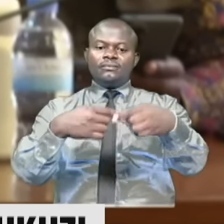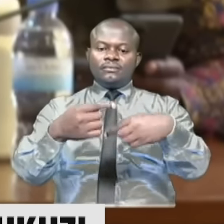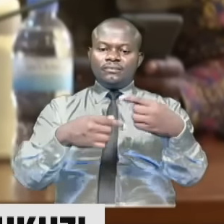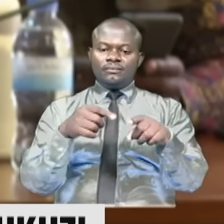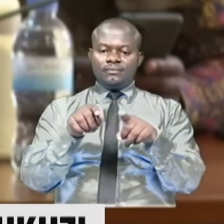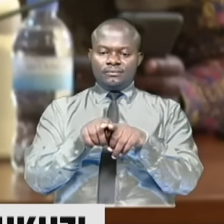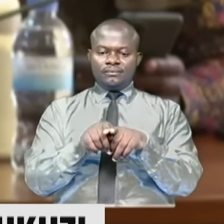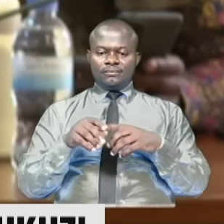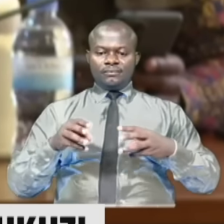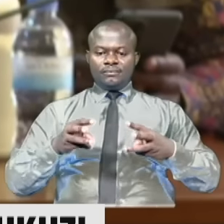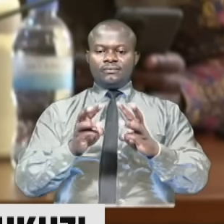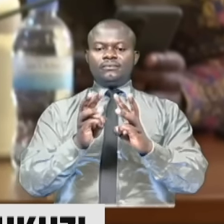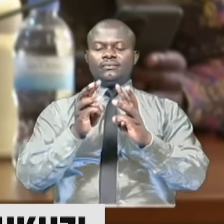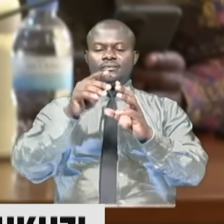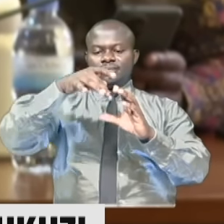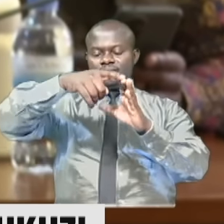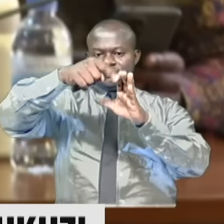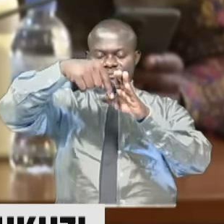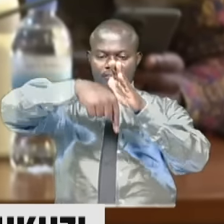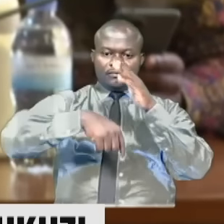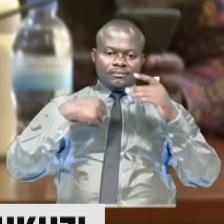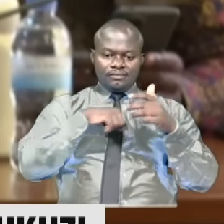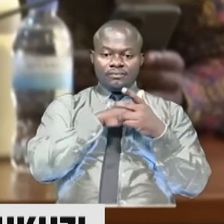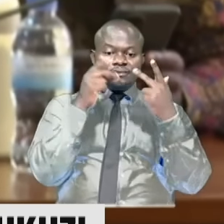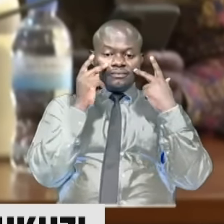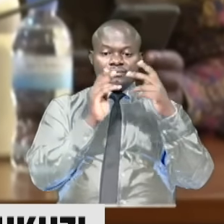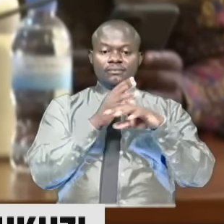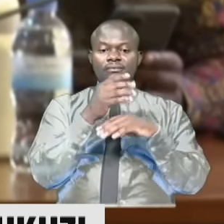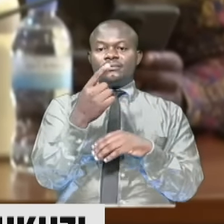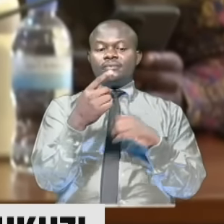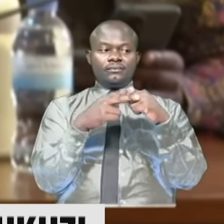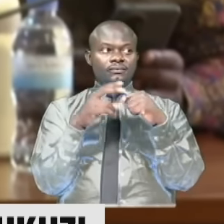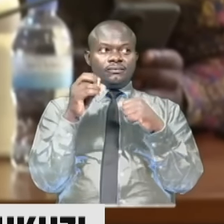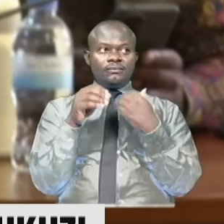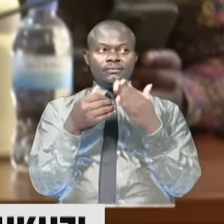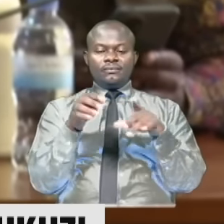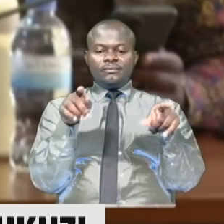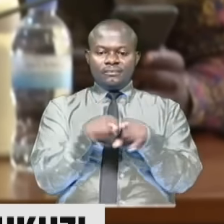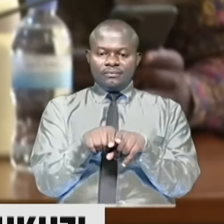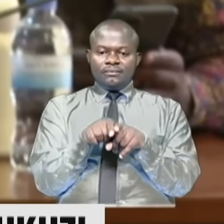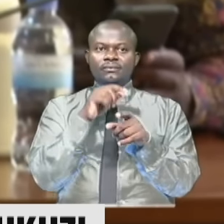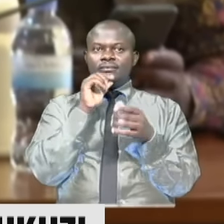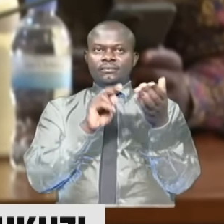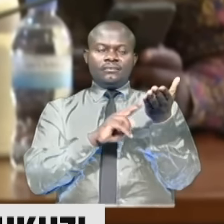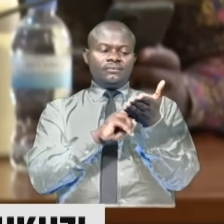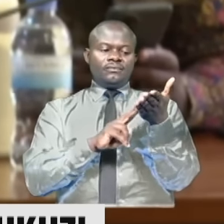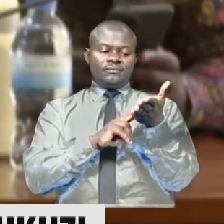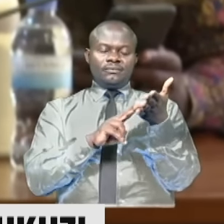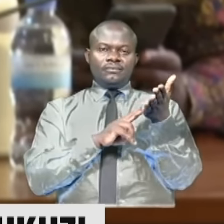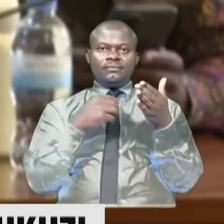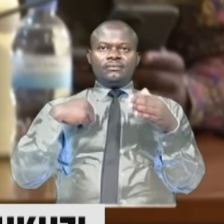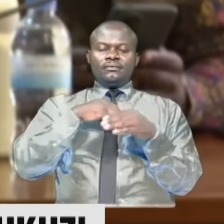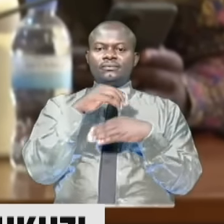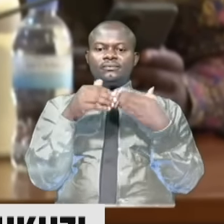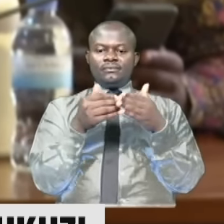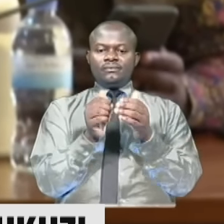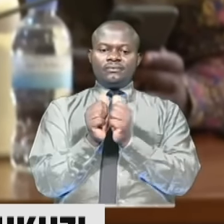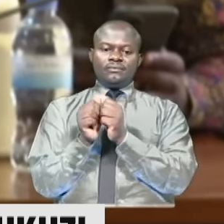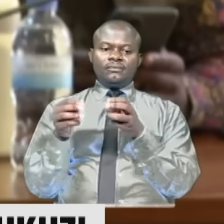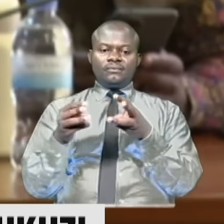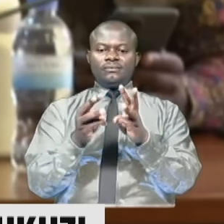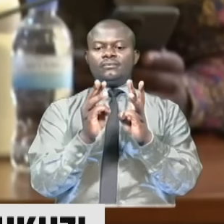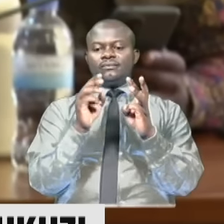ku buryo iyo myobo twagiye tubona imyobo iza 70 iyo isa naho itagikoreshwa itakeneye gukoreshwa ku